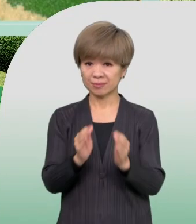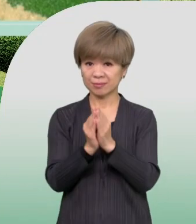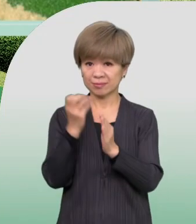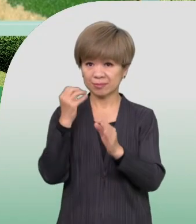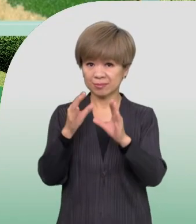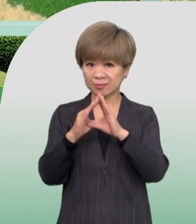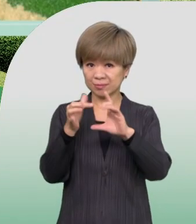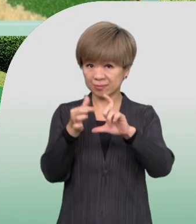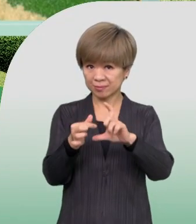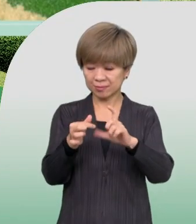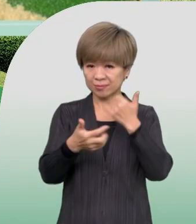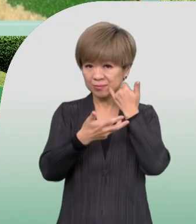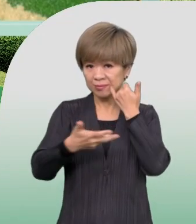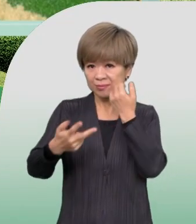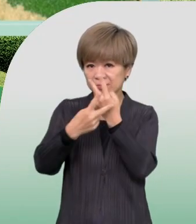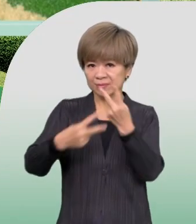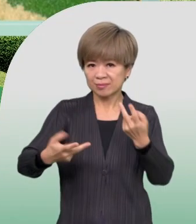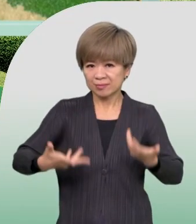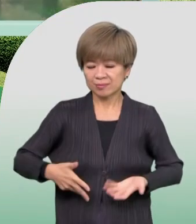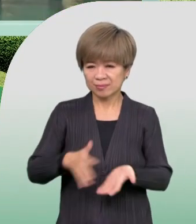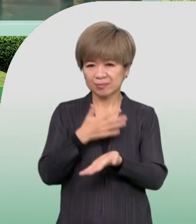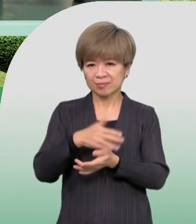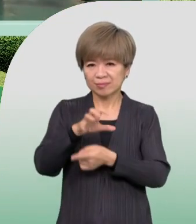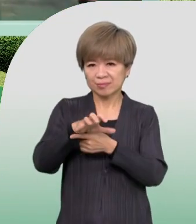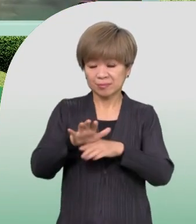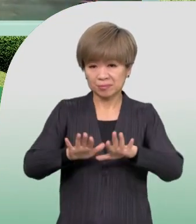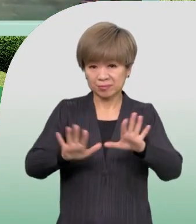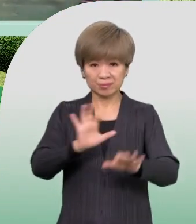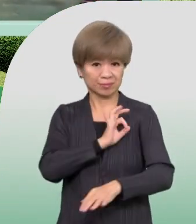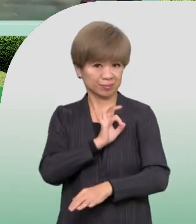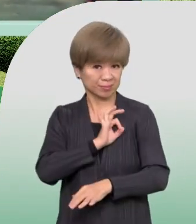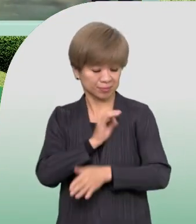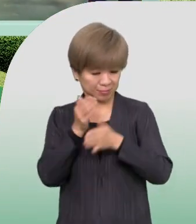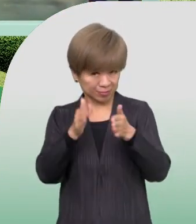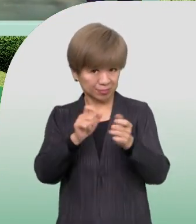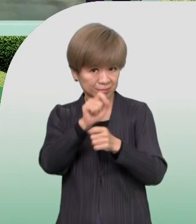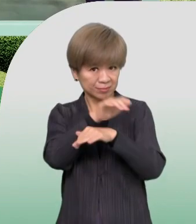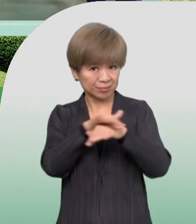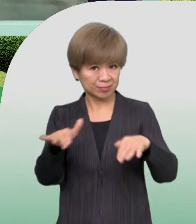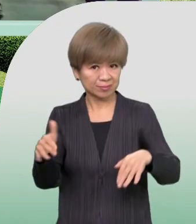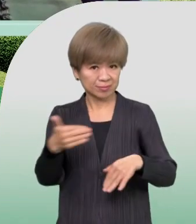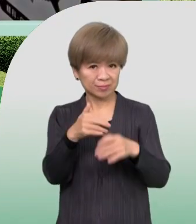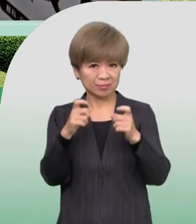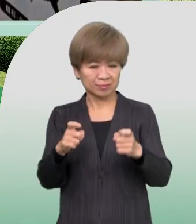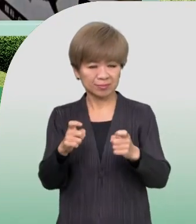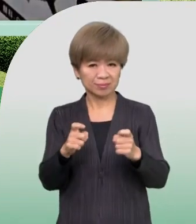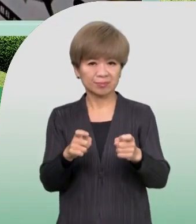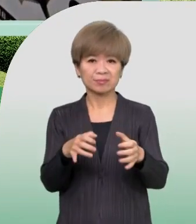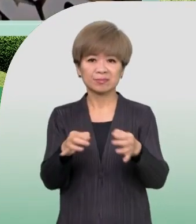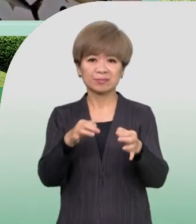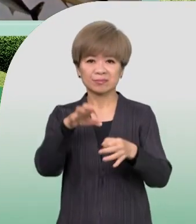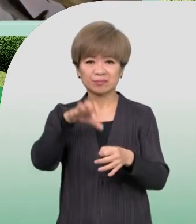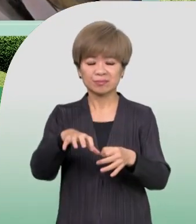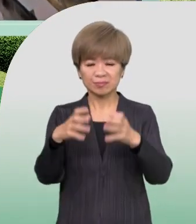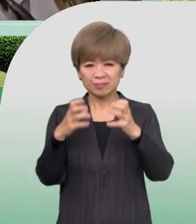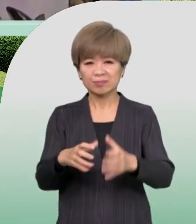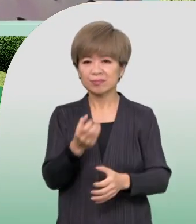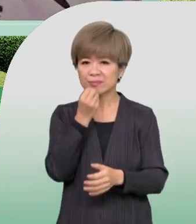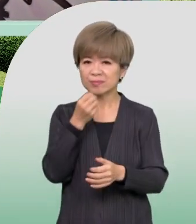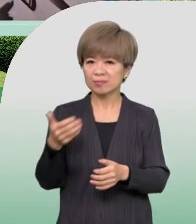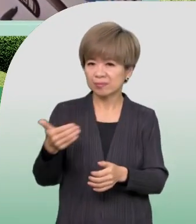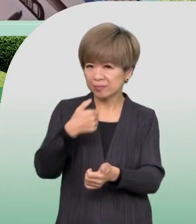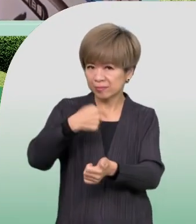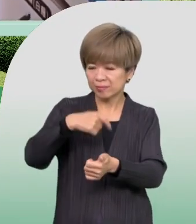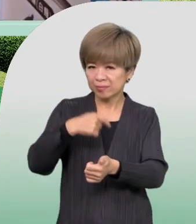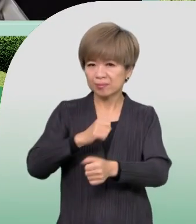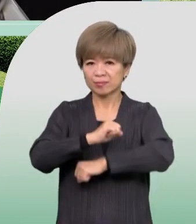桃园的新屋区则是由花园客家休闲农业发展协会提远岸五公五市举办的十五教育推